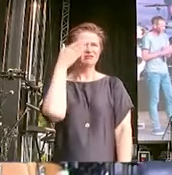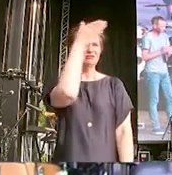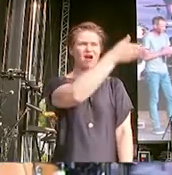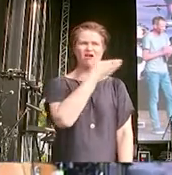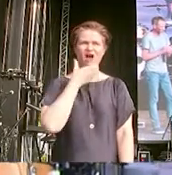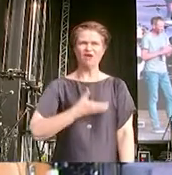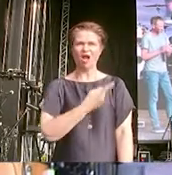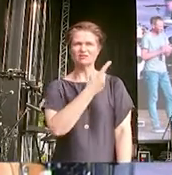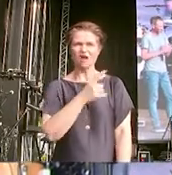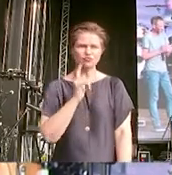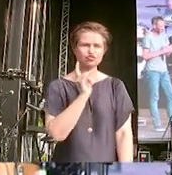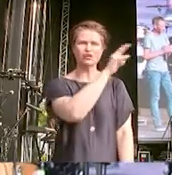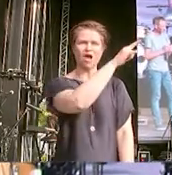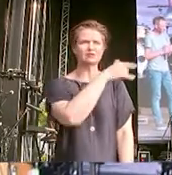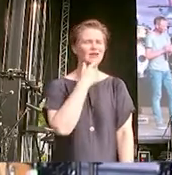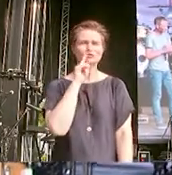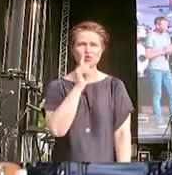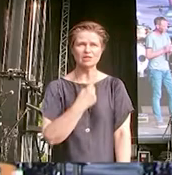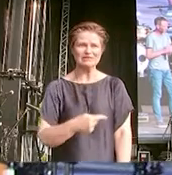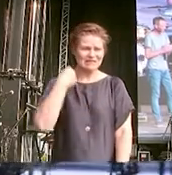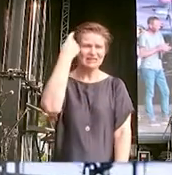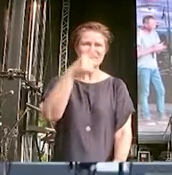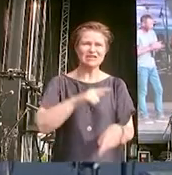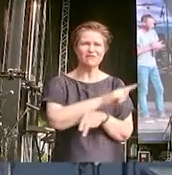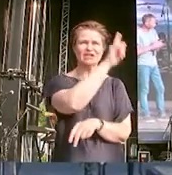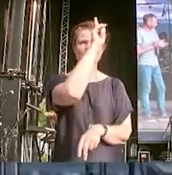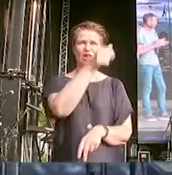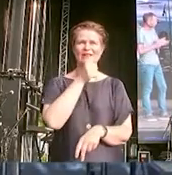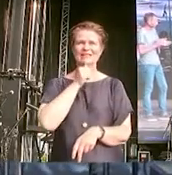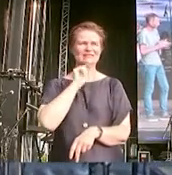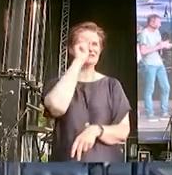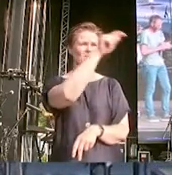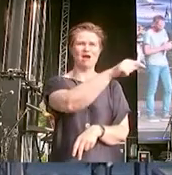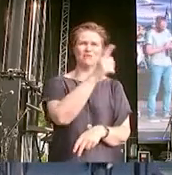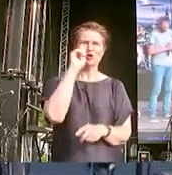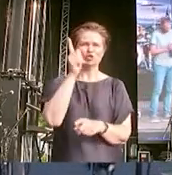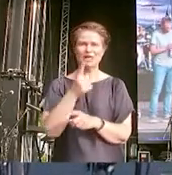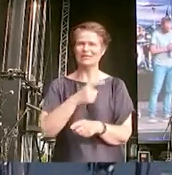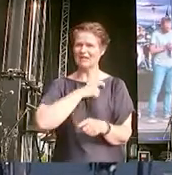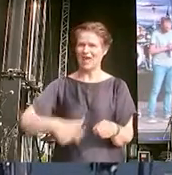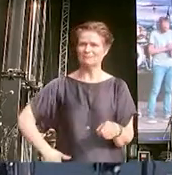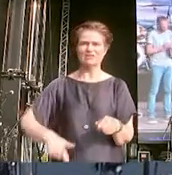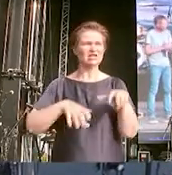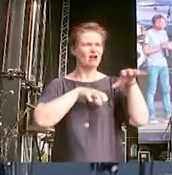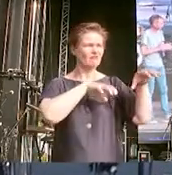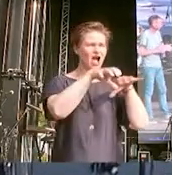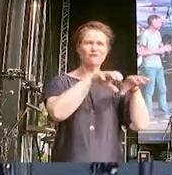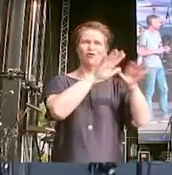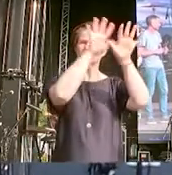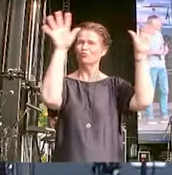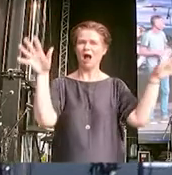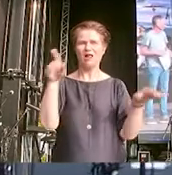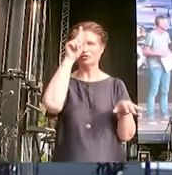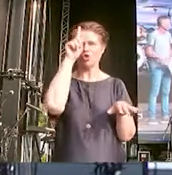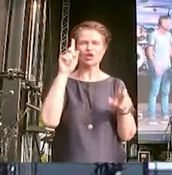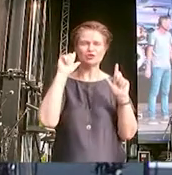nach Afghanistan. Er soll am Dienstag gehen. Und er darf weder in Leipzig abheben, noch in Frankfurt, noch in sonst einer deutschen